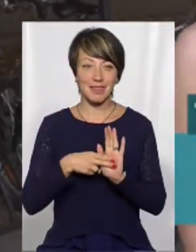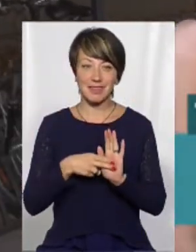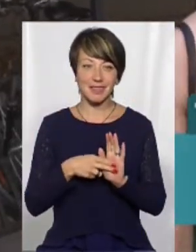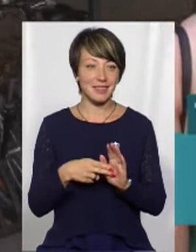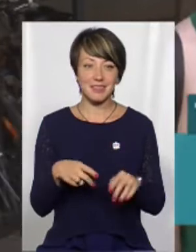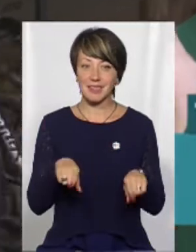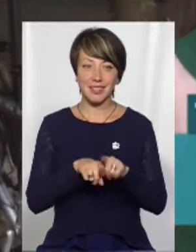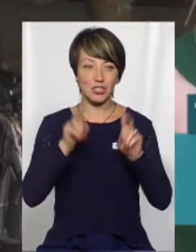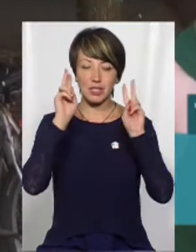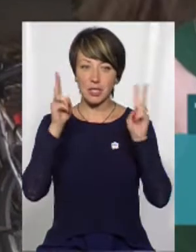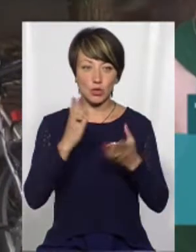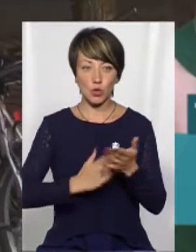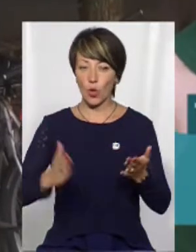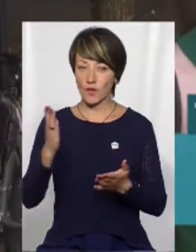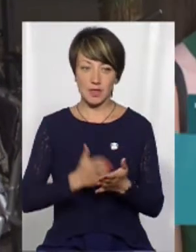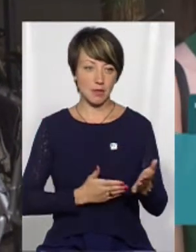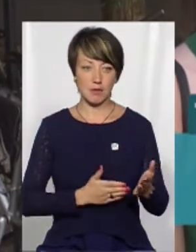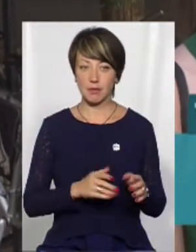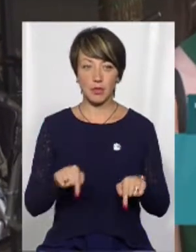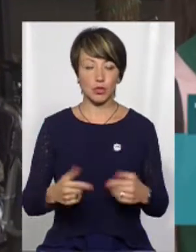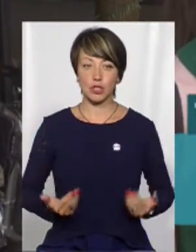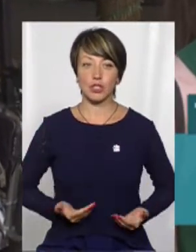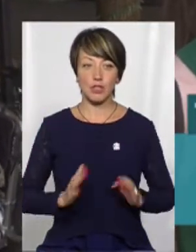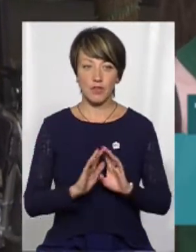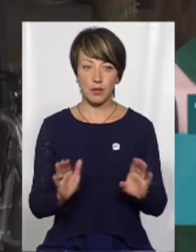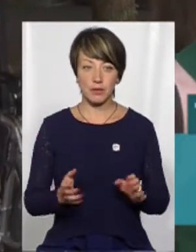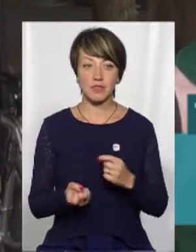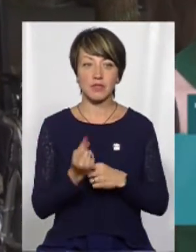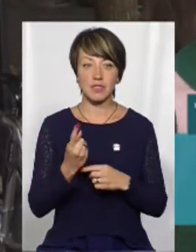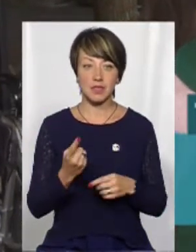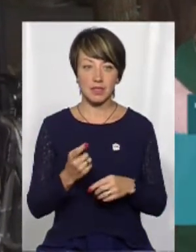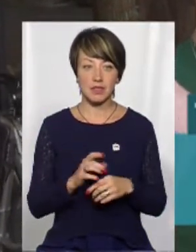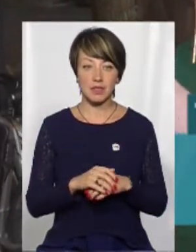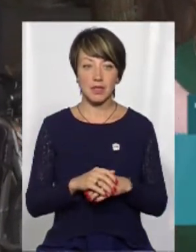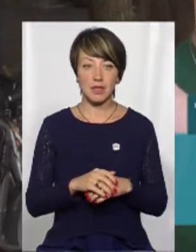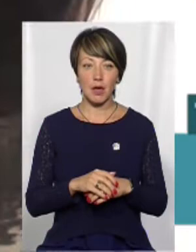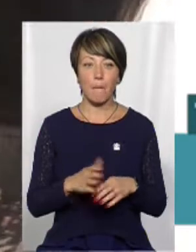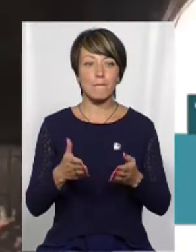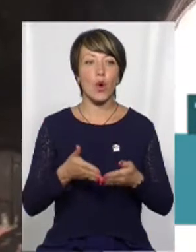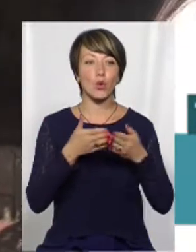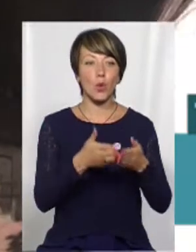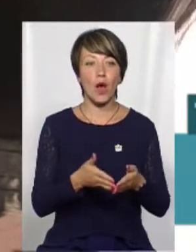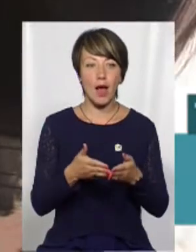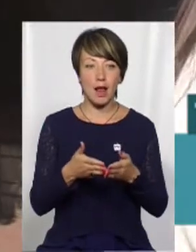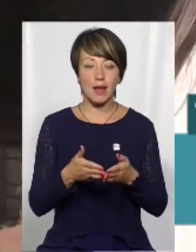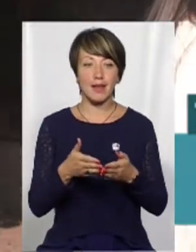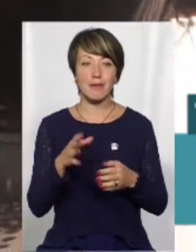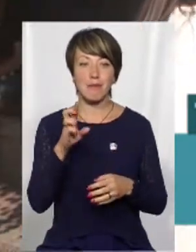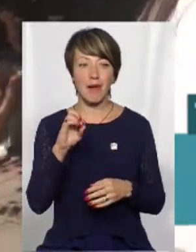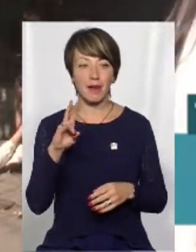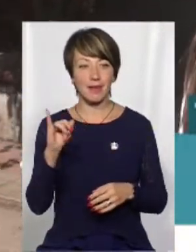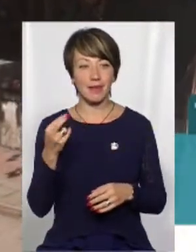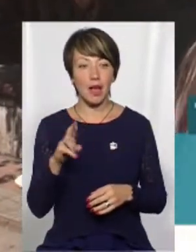Я теж не знаю. Зовсім не знаєте? Зовсім. Ми тут не живемо. Зовсім. А ви звідки? Я з Португалії. Я з Бельгії. Звичайно, можна.